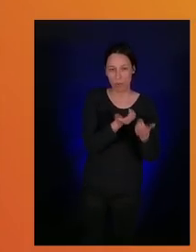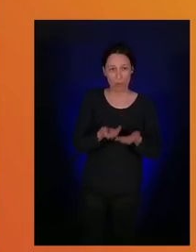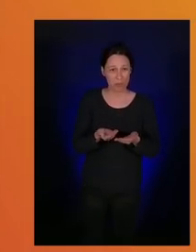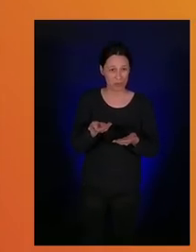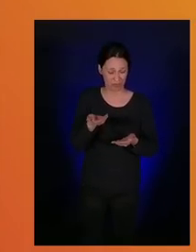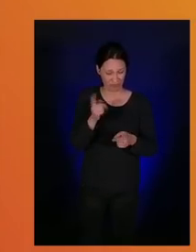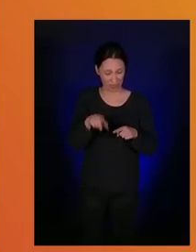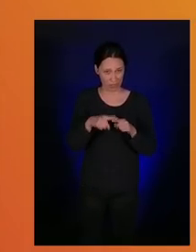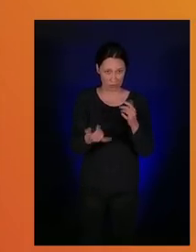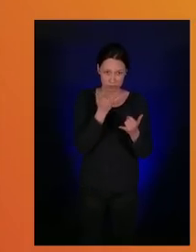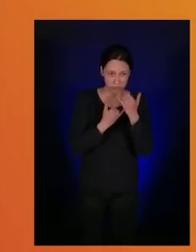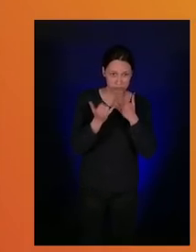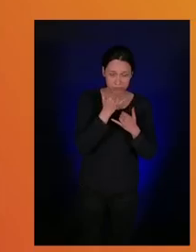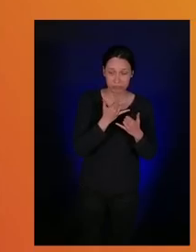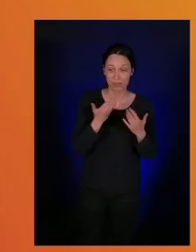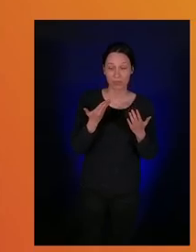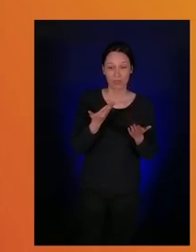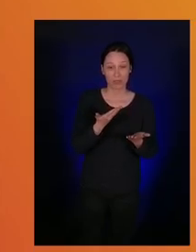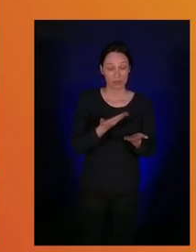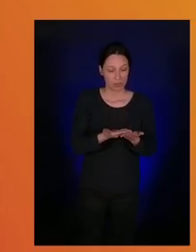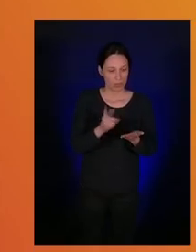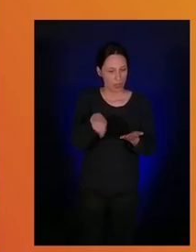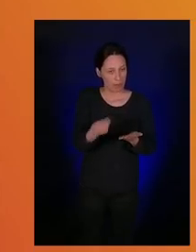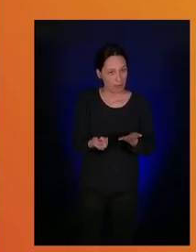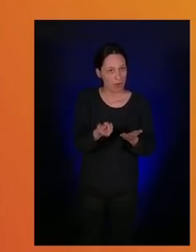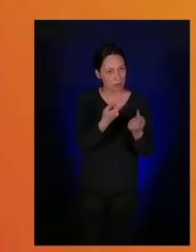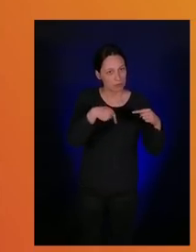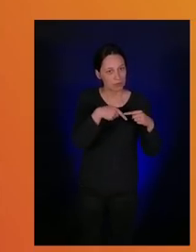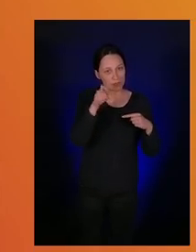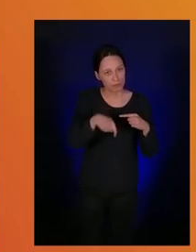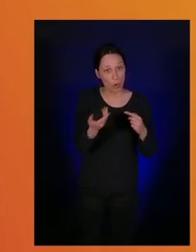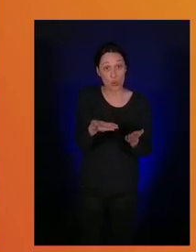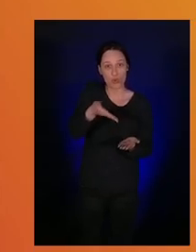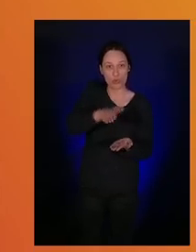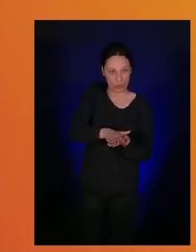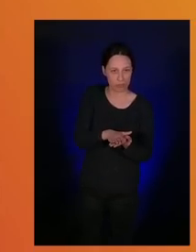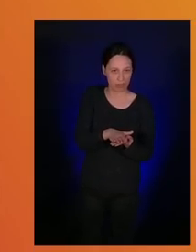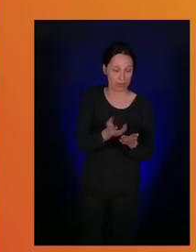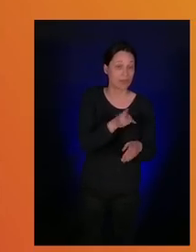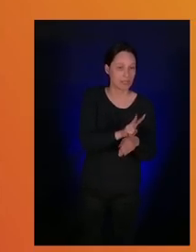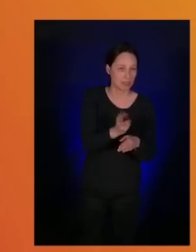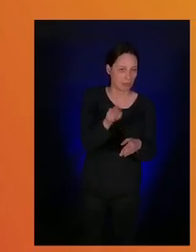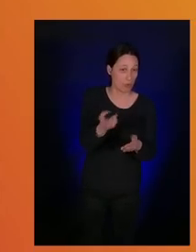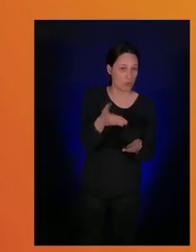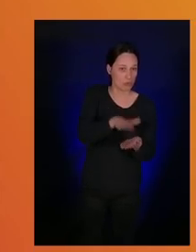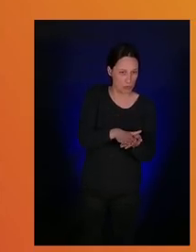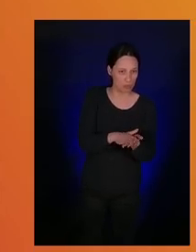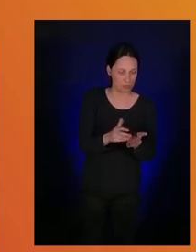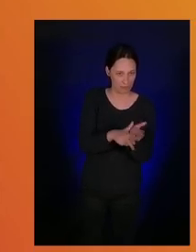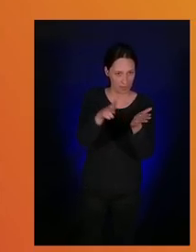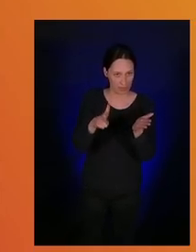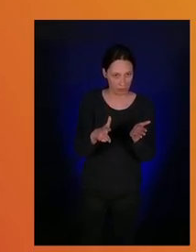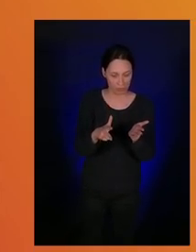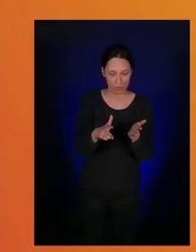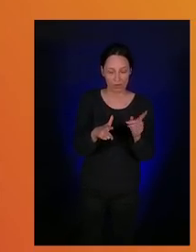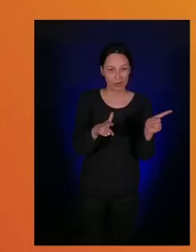erronés. La délégation doit avoir la double validation. Et bel et bien, une personne des délégations qui est présente du US de